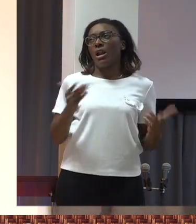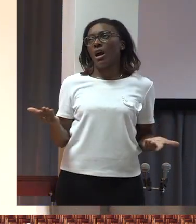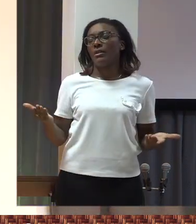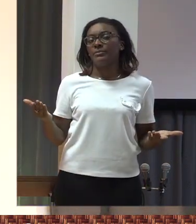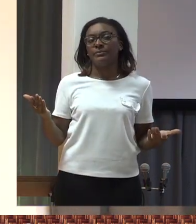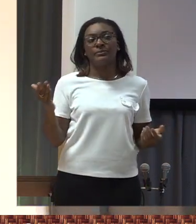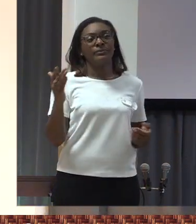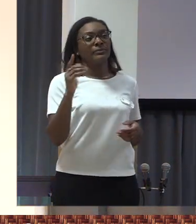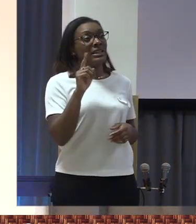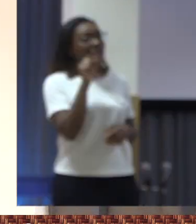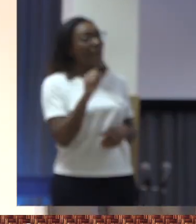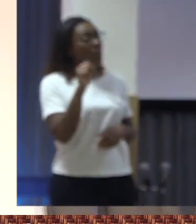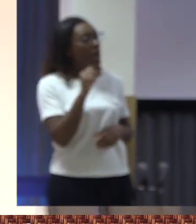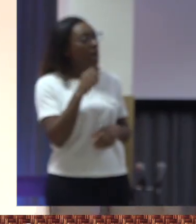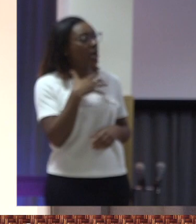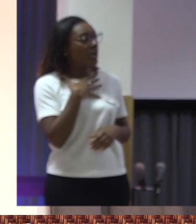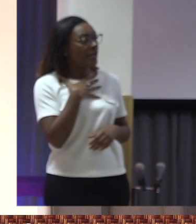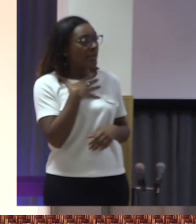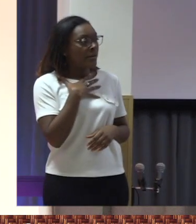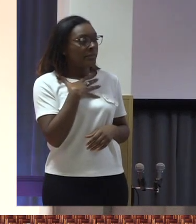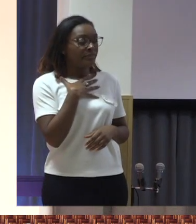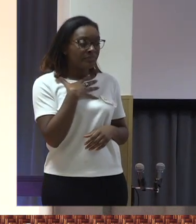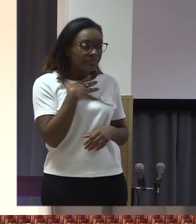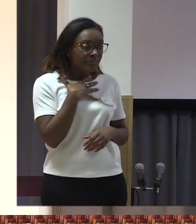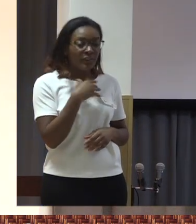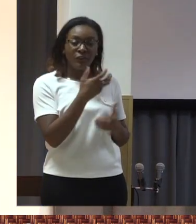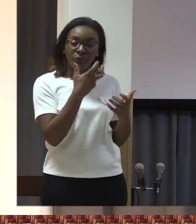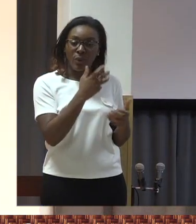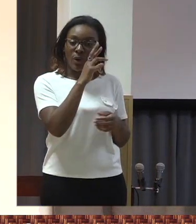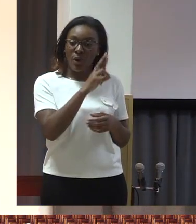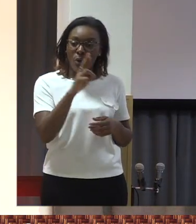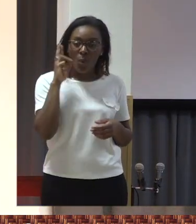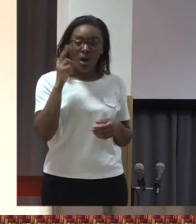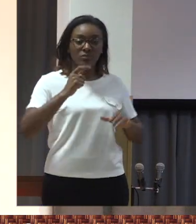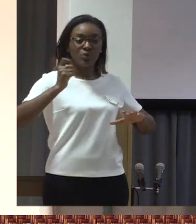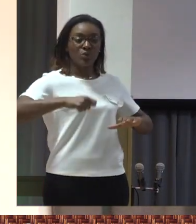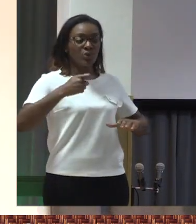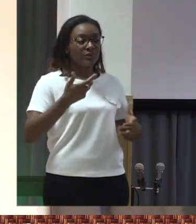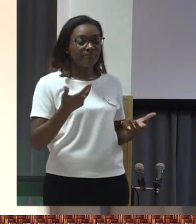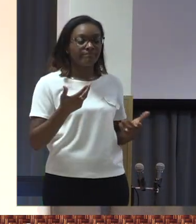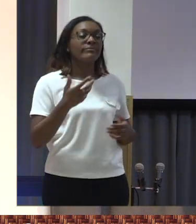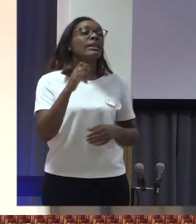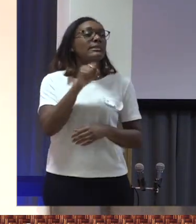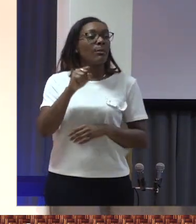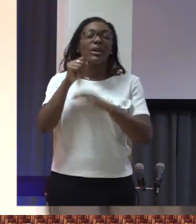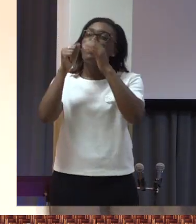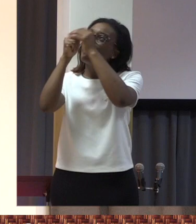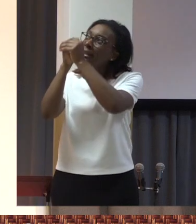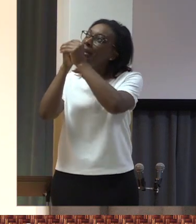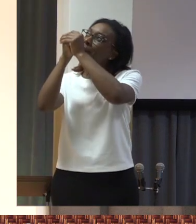Samuel vit avec déplaisir qu'il disait « Donne-nous un roi pour nous juger. » Et Samuel pria